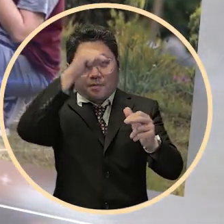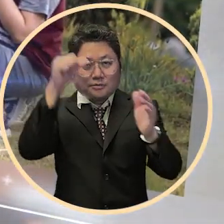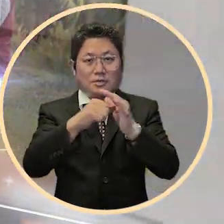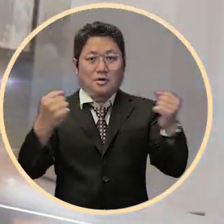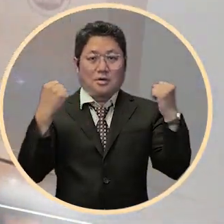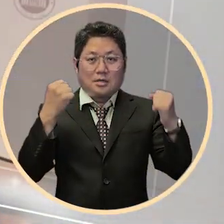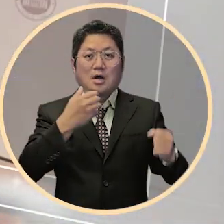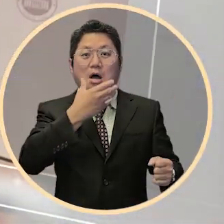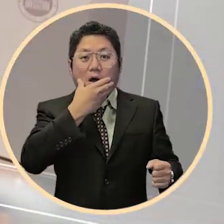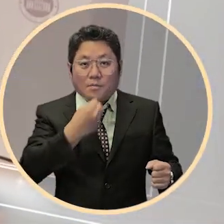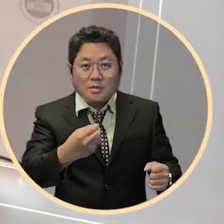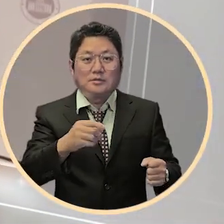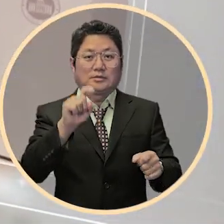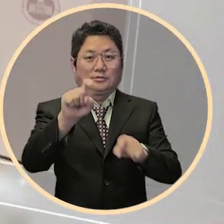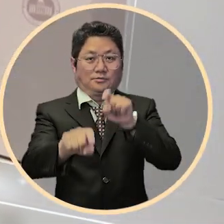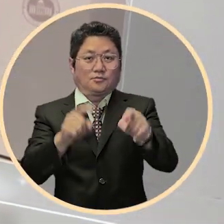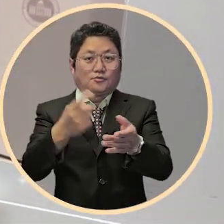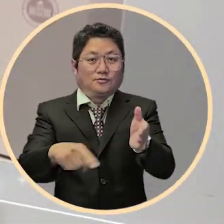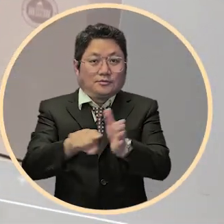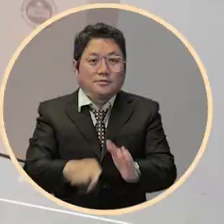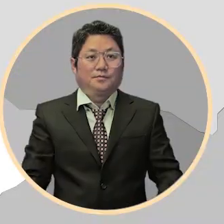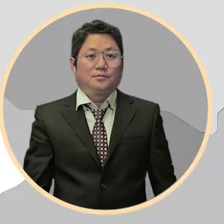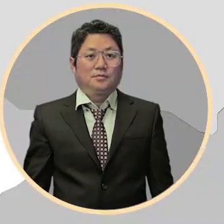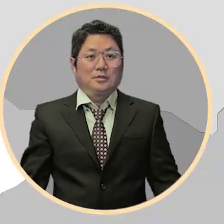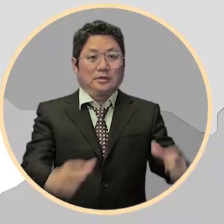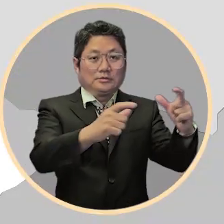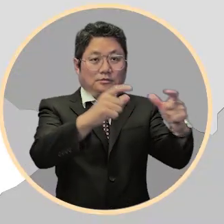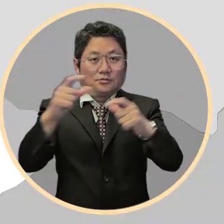장애인의 평생건강 및 행복 실현을 위해